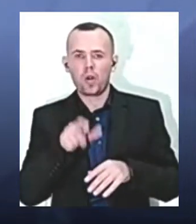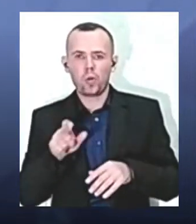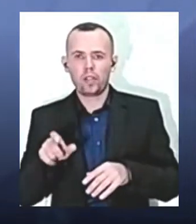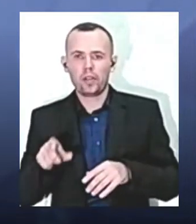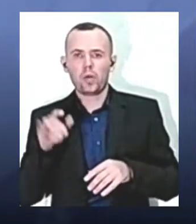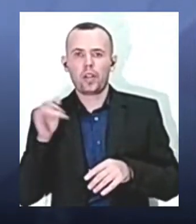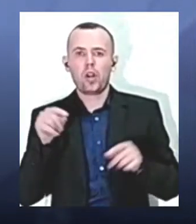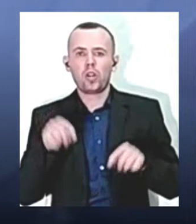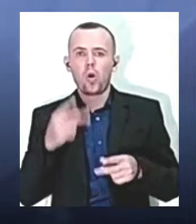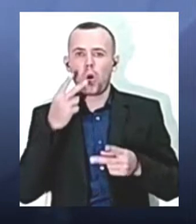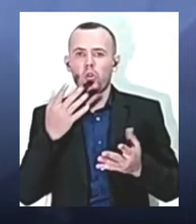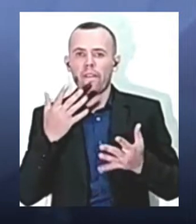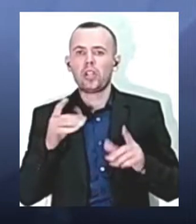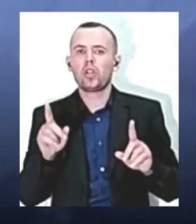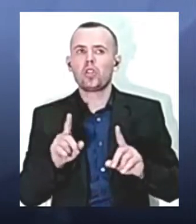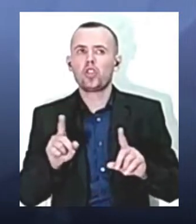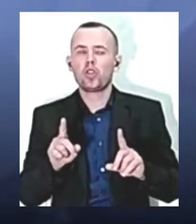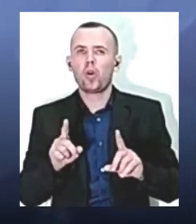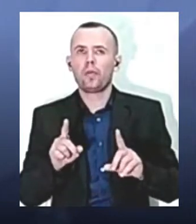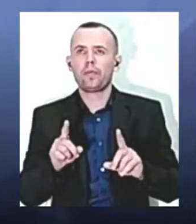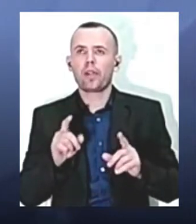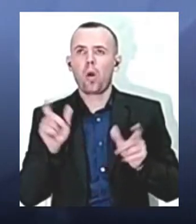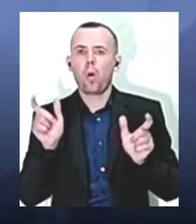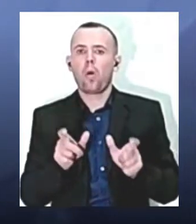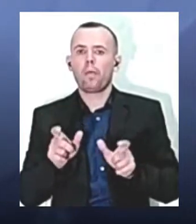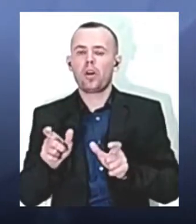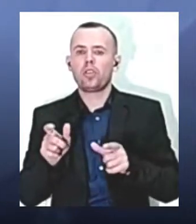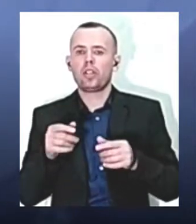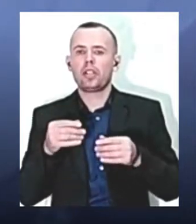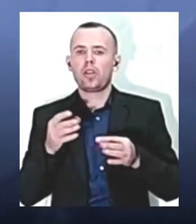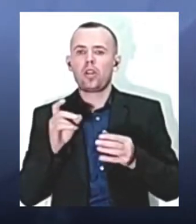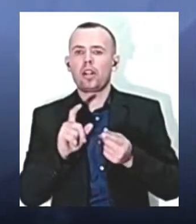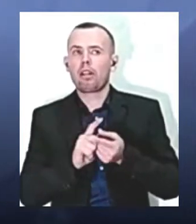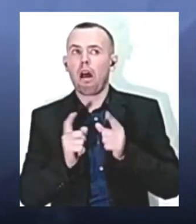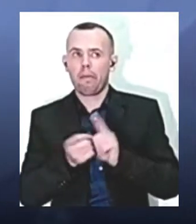що обмеження великою мірою потрібні. Але